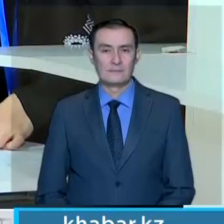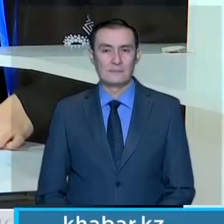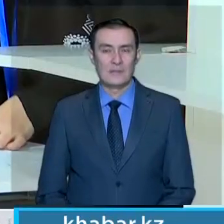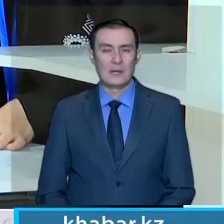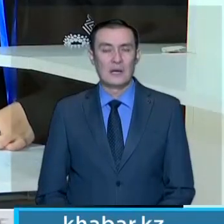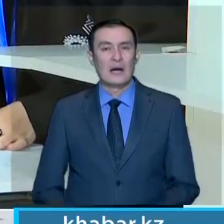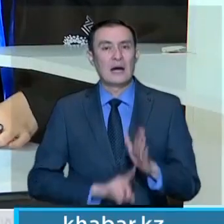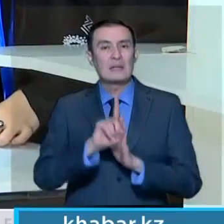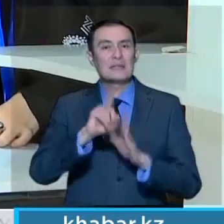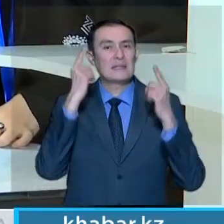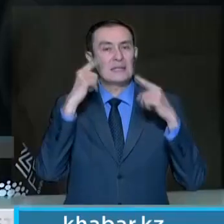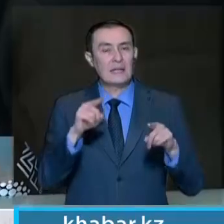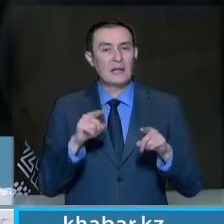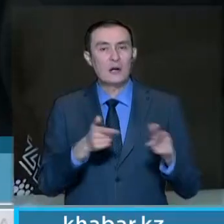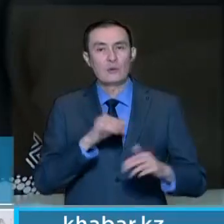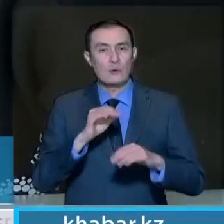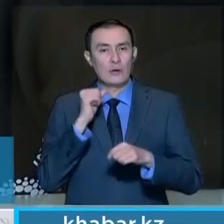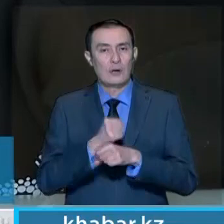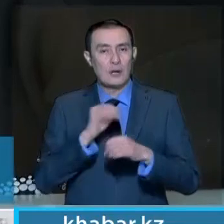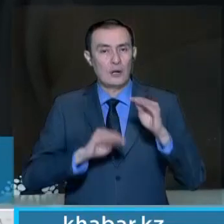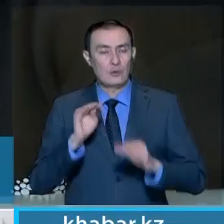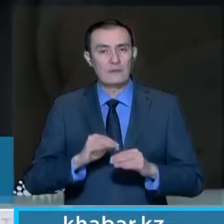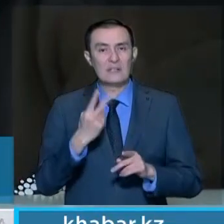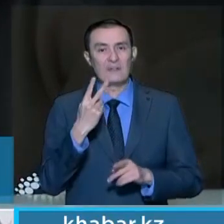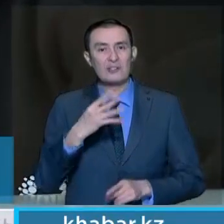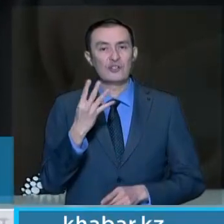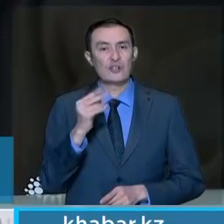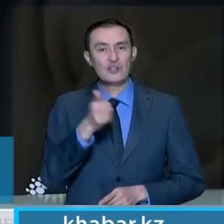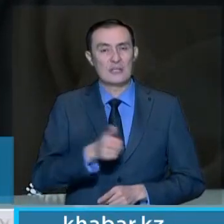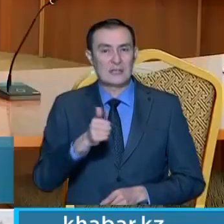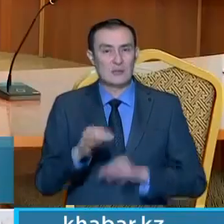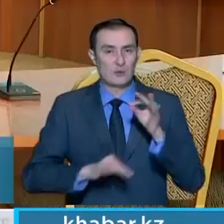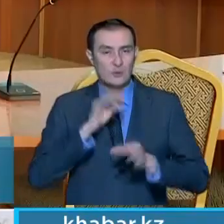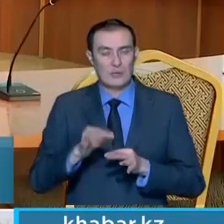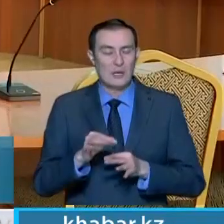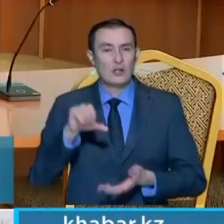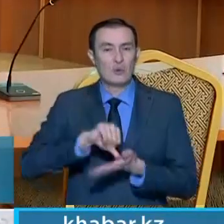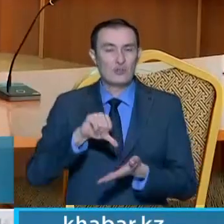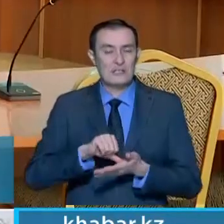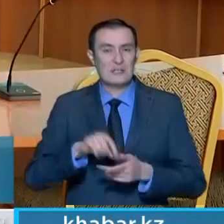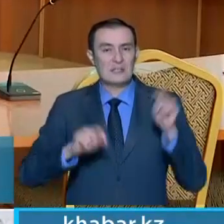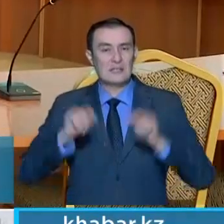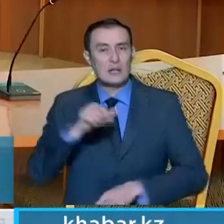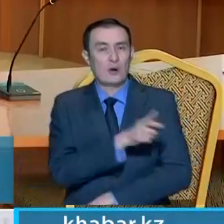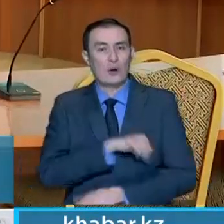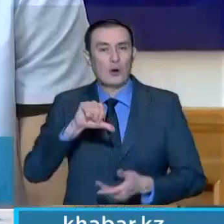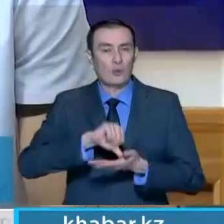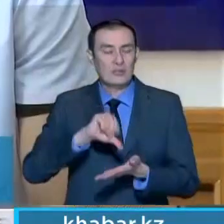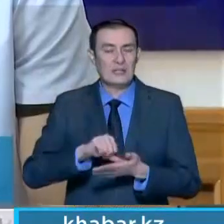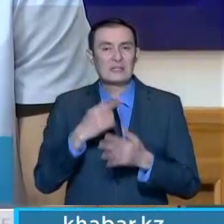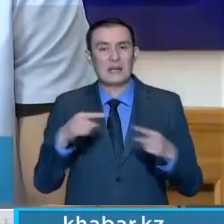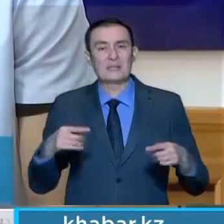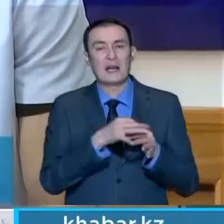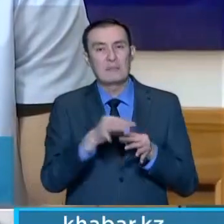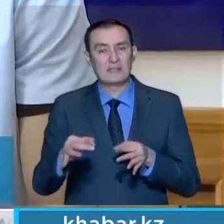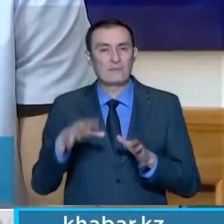От идеи до прототипа всего за 24 часа. Таков формат нынешнего фестиваля. На участие в нем съехались конкурсанты из разных уголков